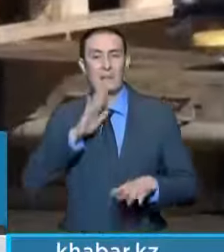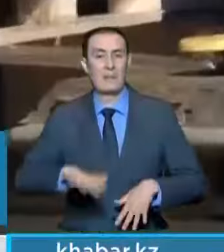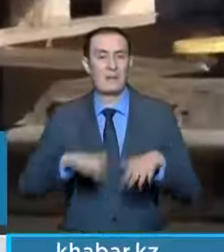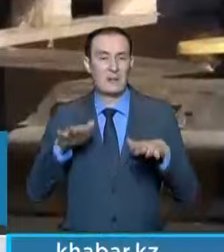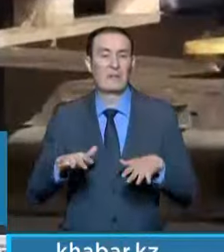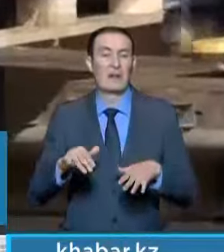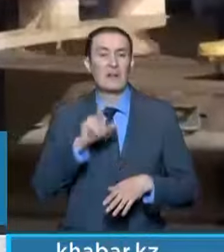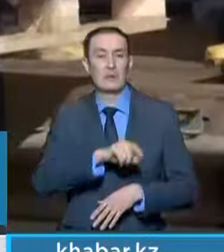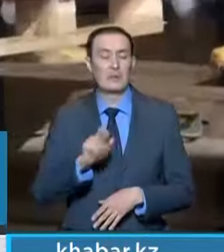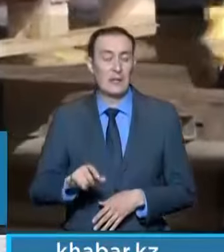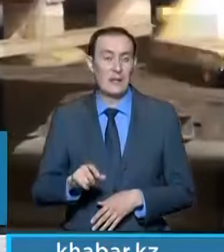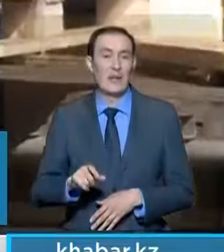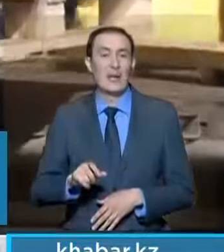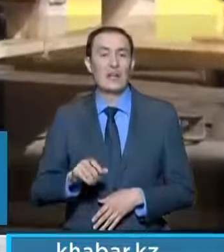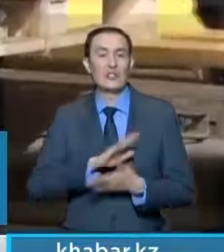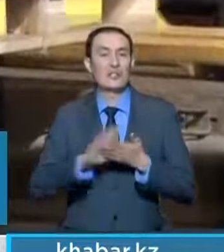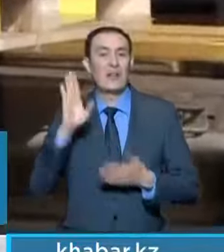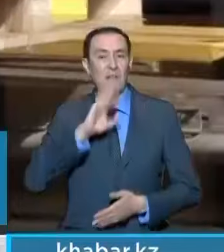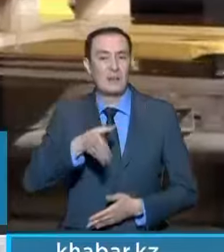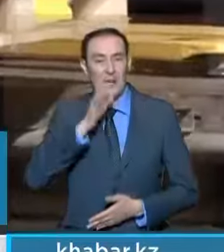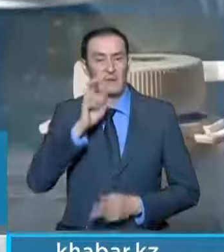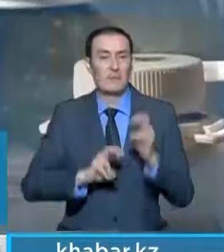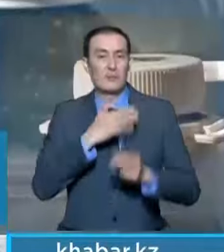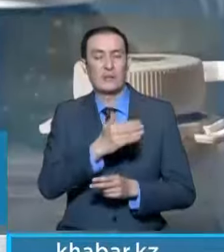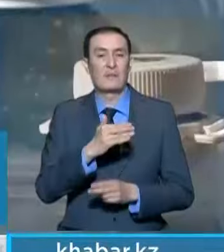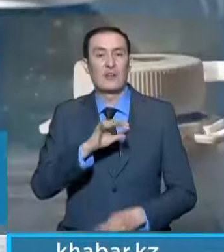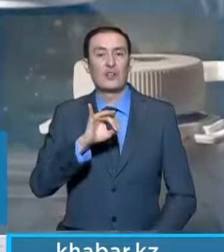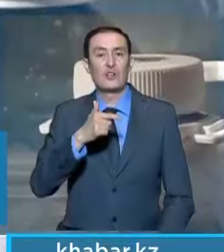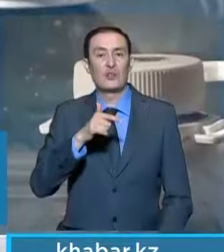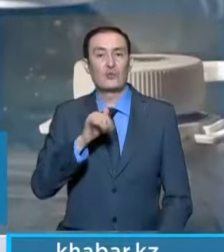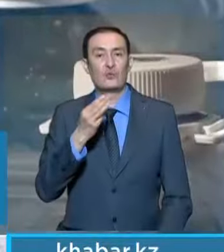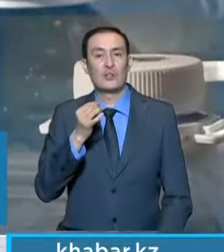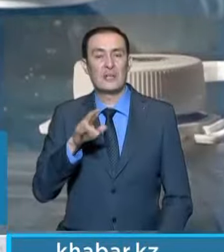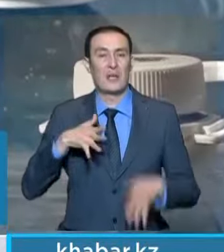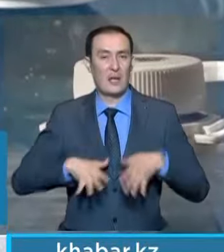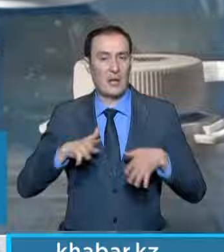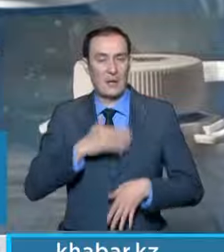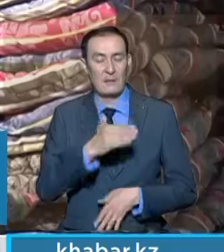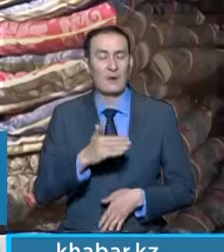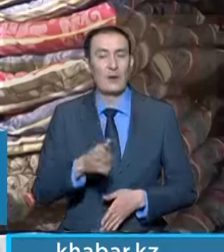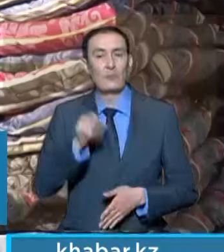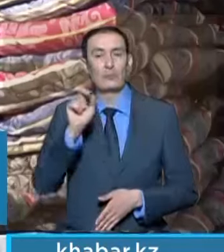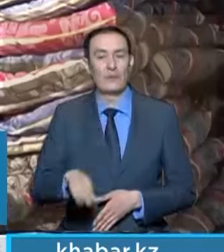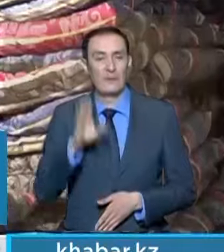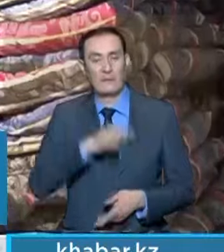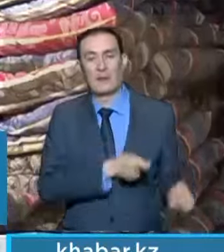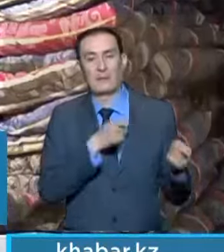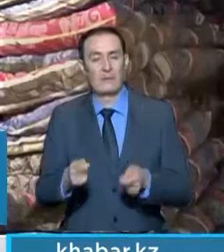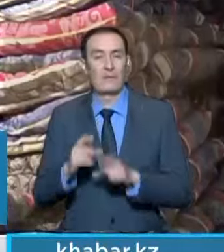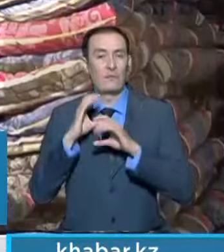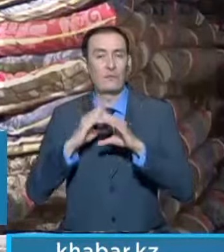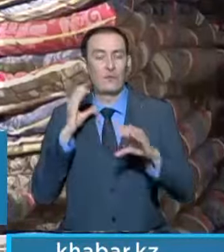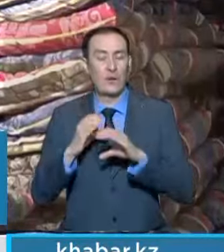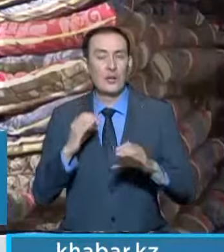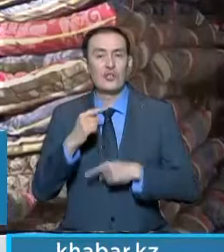паводка североказахстанцев. Ледниковая чистая вода производится в горах Ингушетии. Бутилированную воду в областной центр доставила фура, преодолев несколько